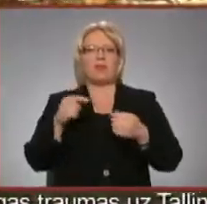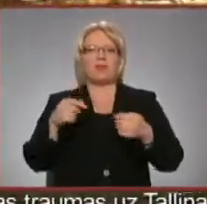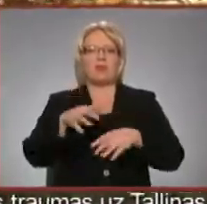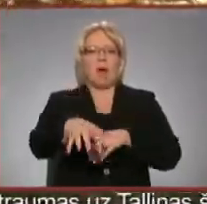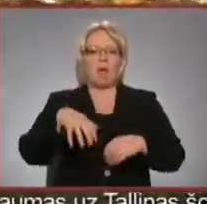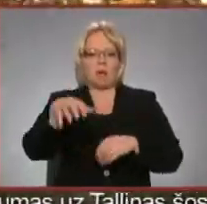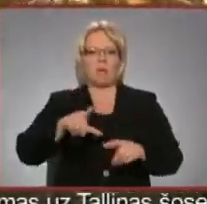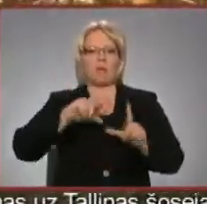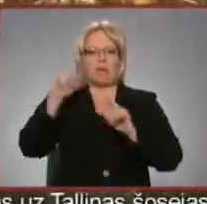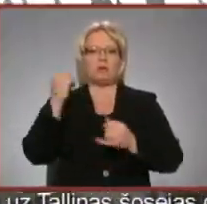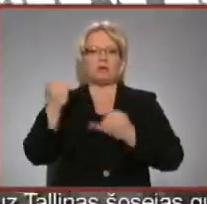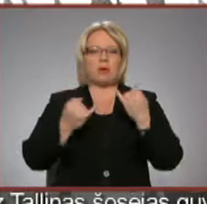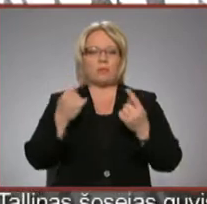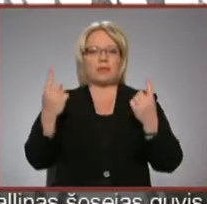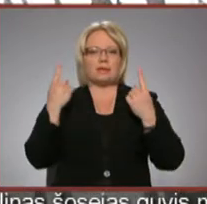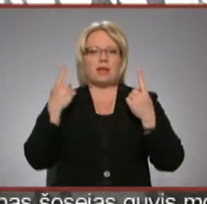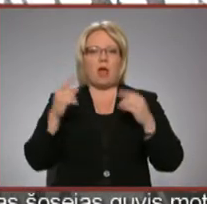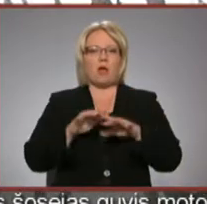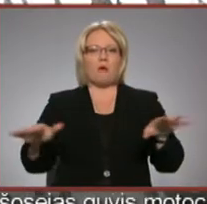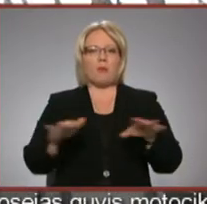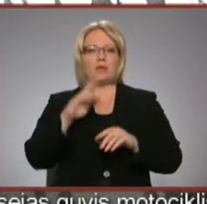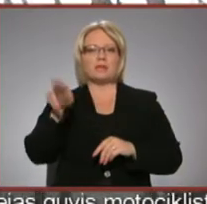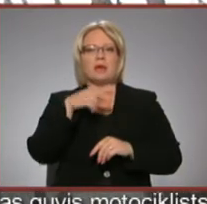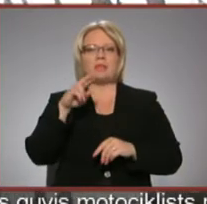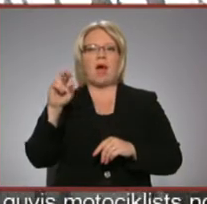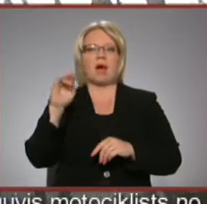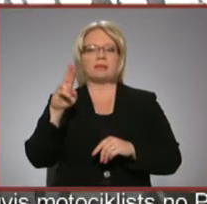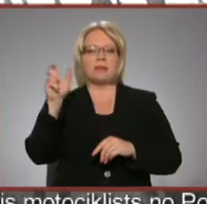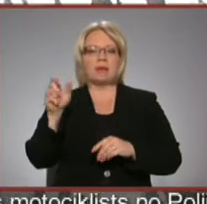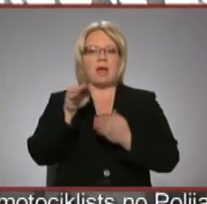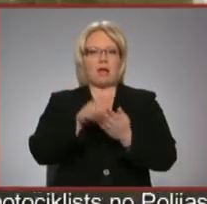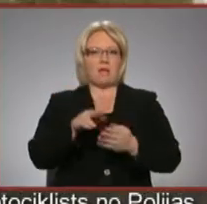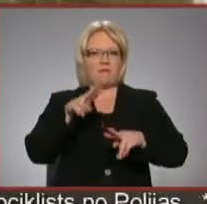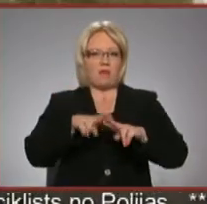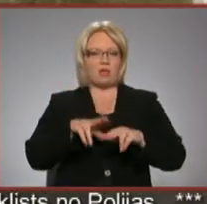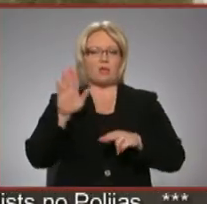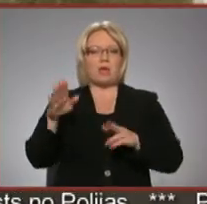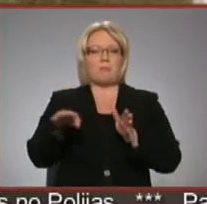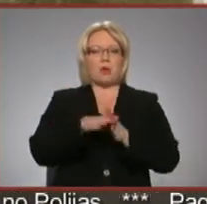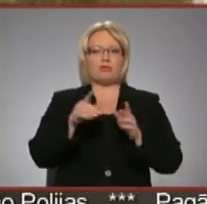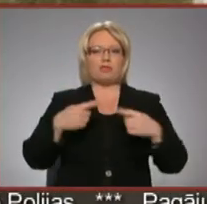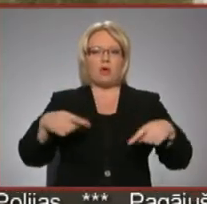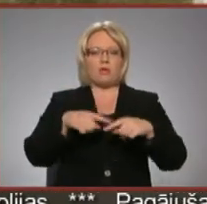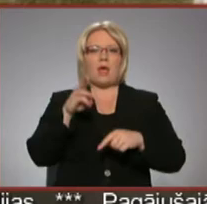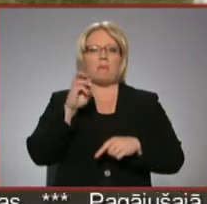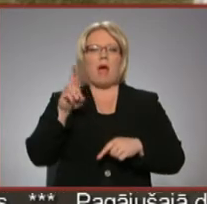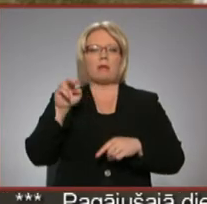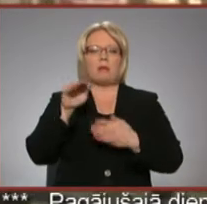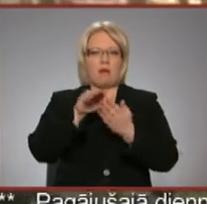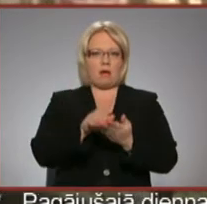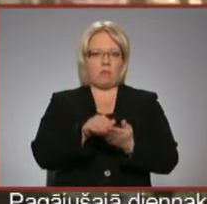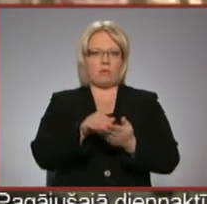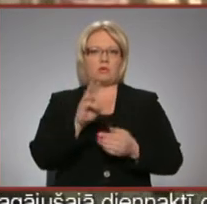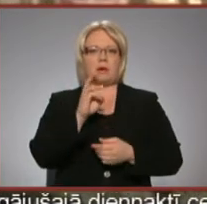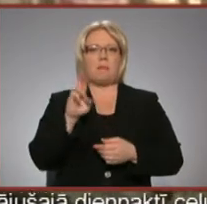devušies sakopt izcilā latviešu komponistu Emīla Dārziņa atdusas vietu un tai pieguļošo teritoriju Mārtiņa kapos.